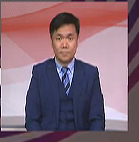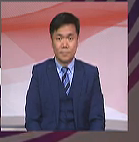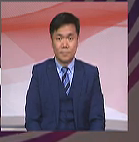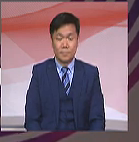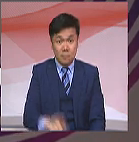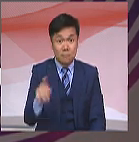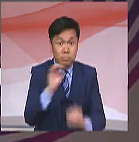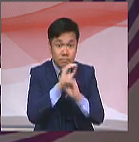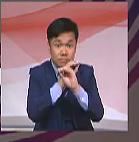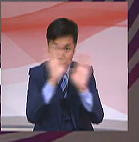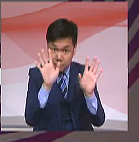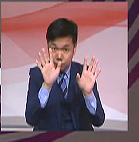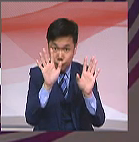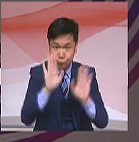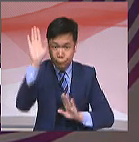Semua jelas?